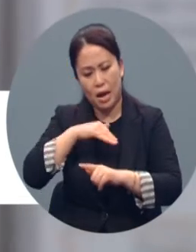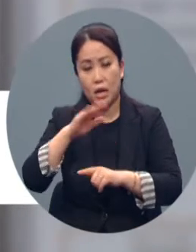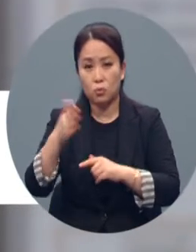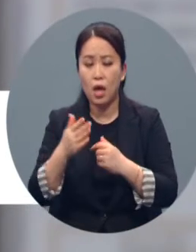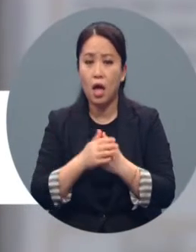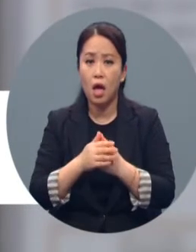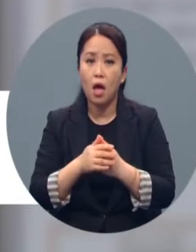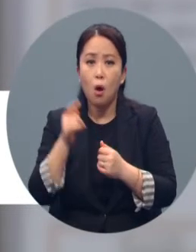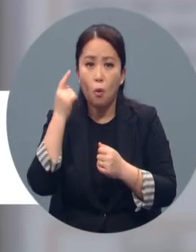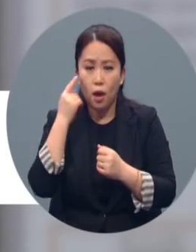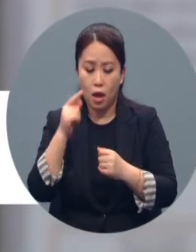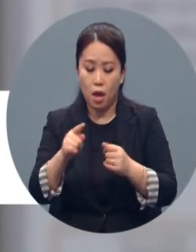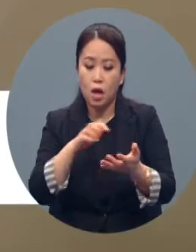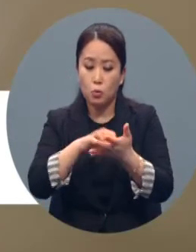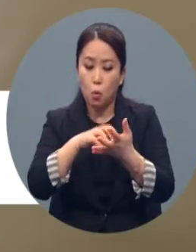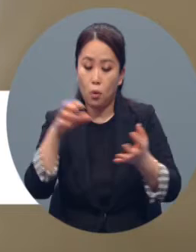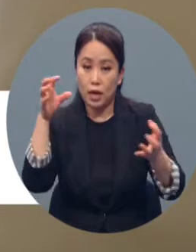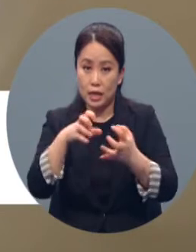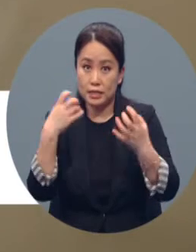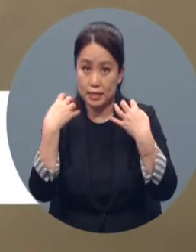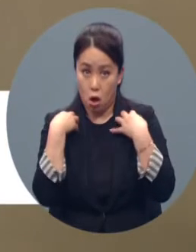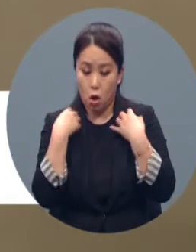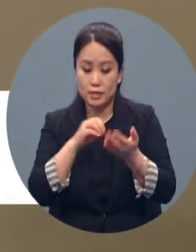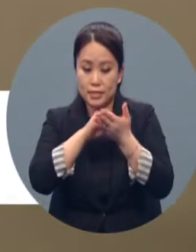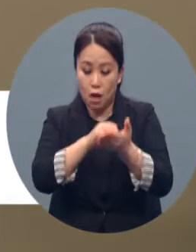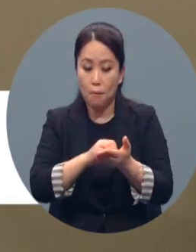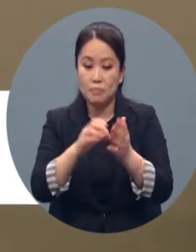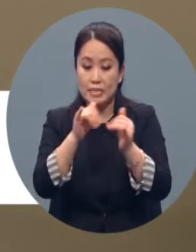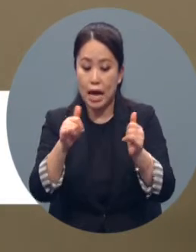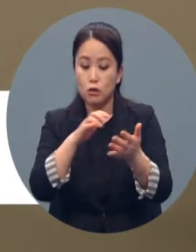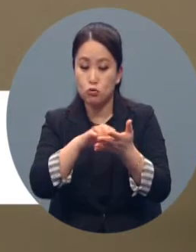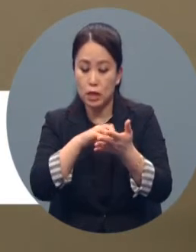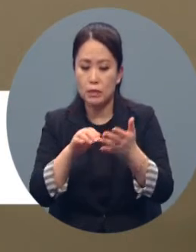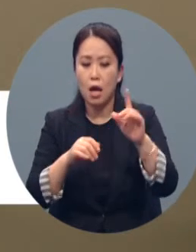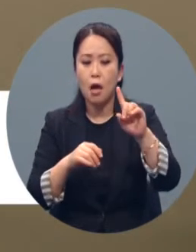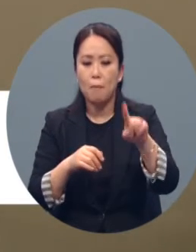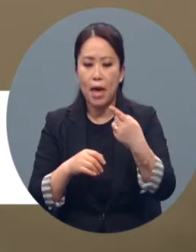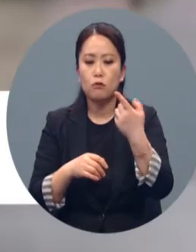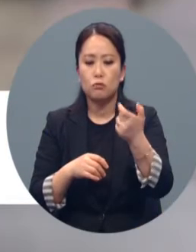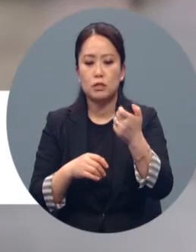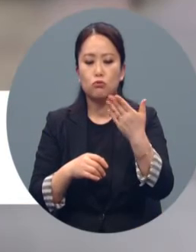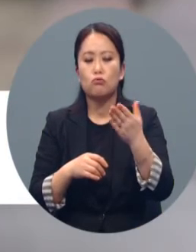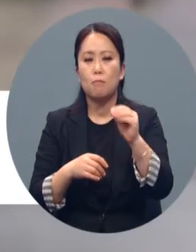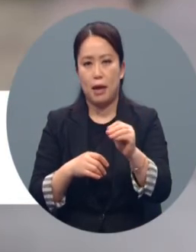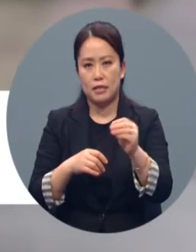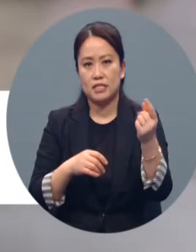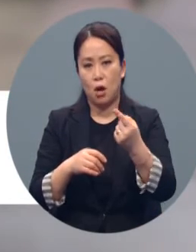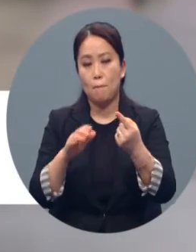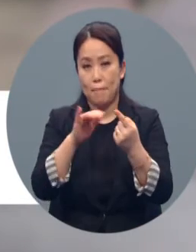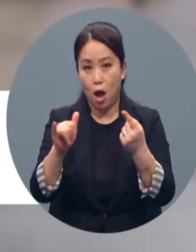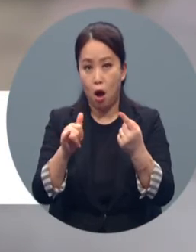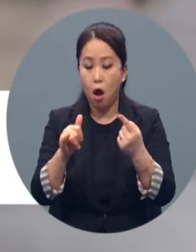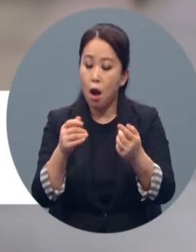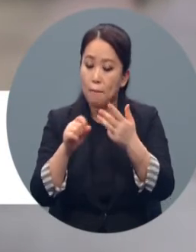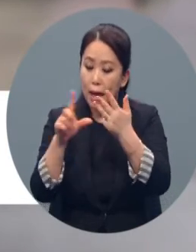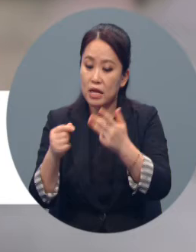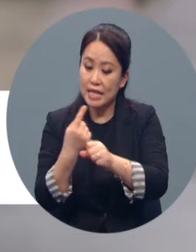따르면 지난달 부산 지역 취업자 수는 169만 1,000명으로 지난해 8월보다 4만 6천